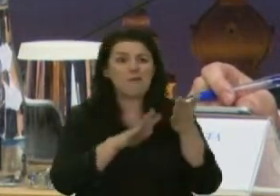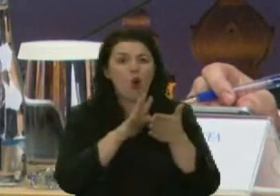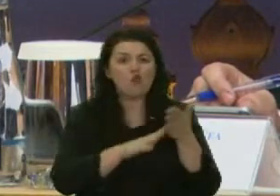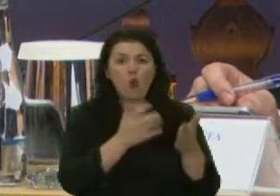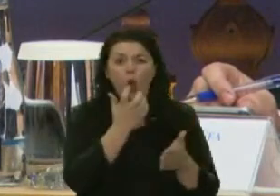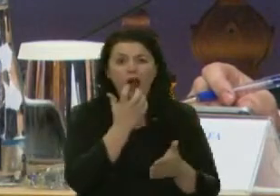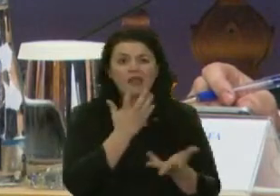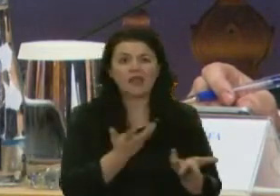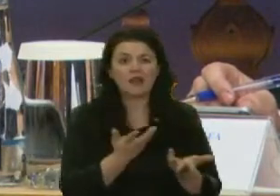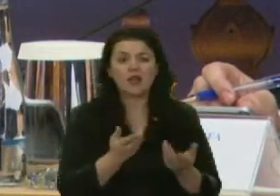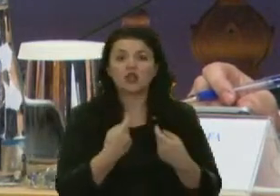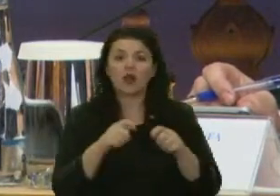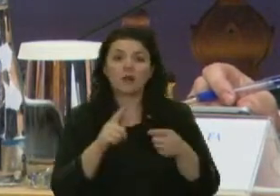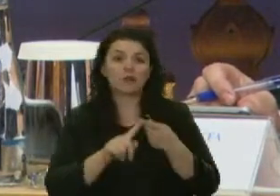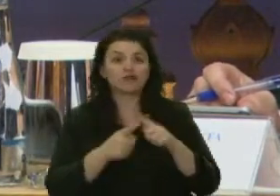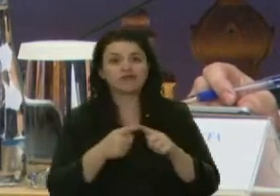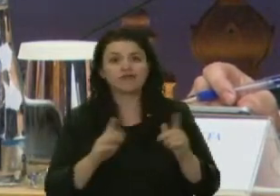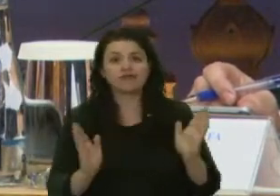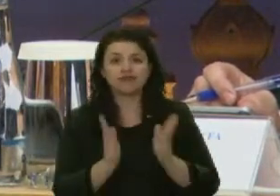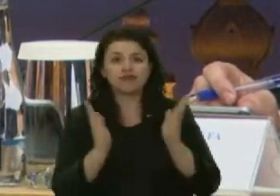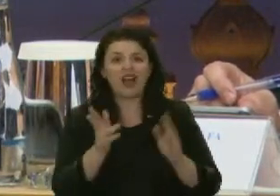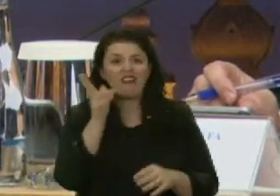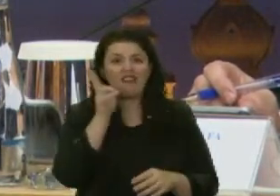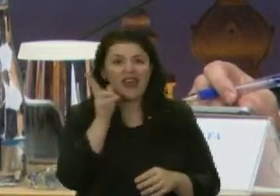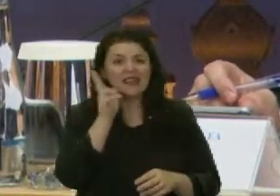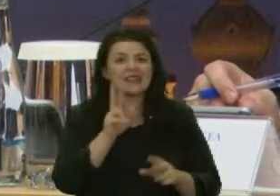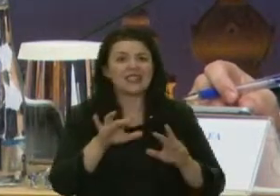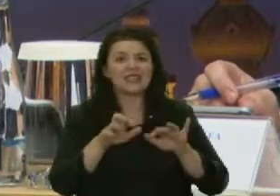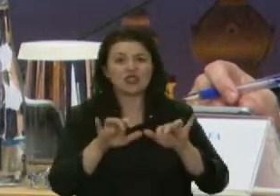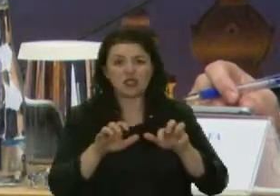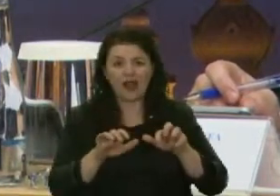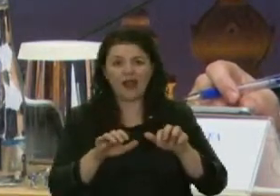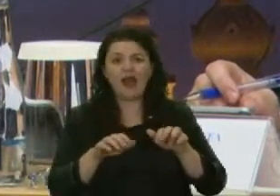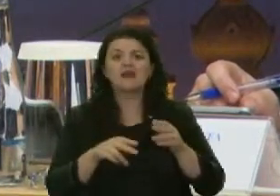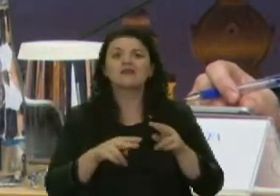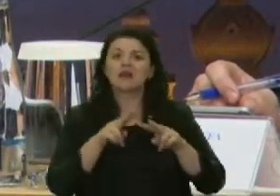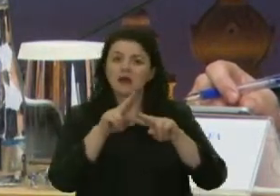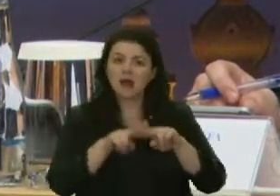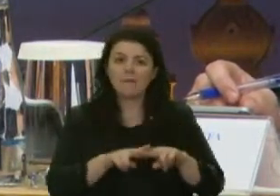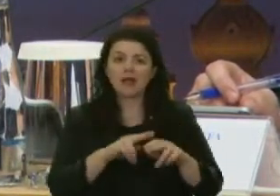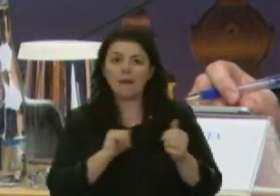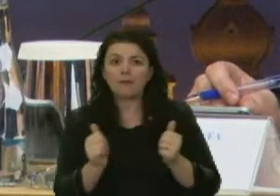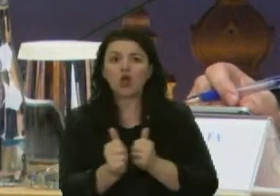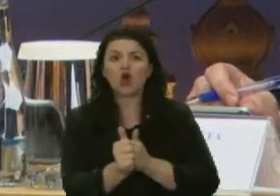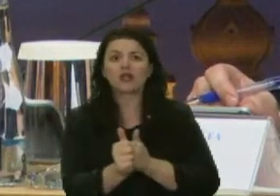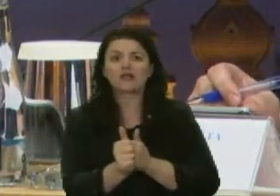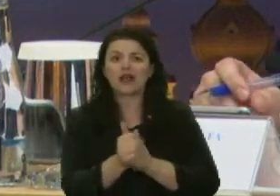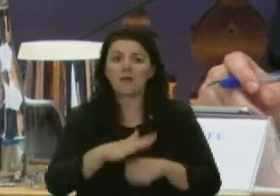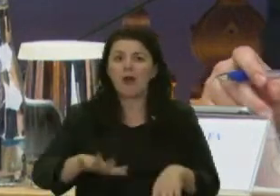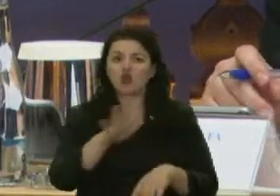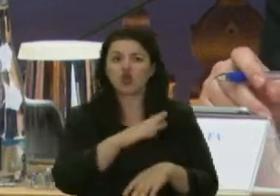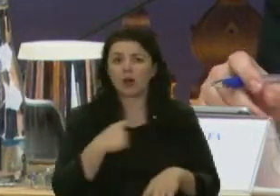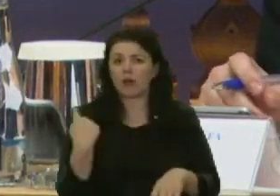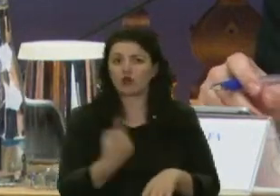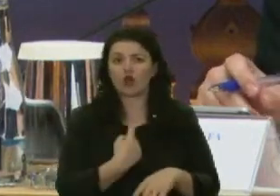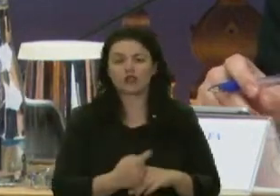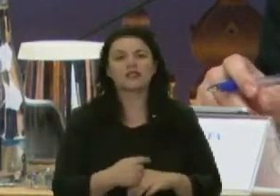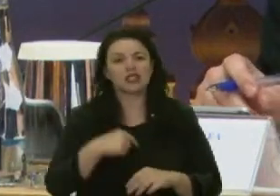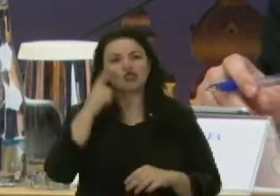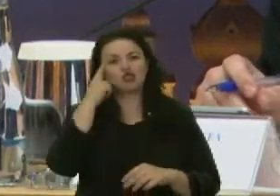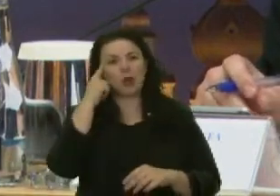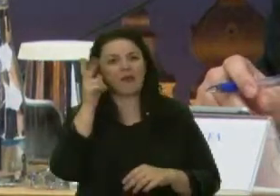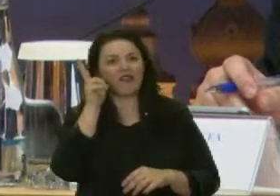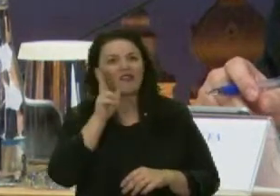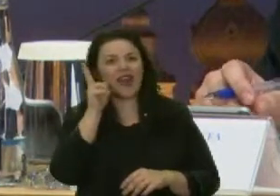care susțin dimensiunea verde și digitală să rămână în continuare prioritate majoră pentru noi știm bine că un oraș verde